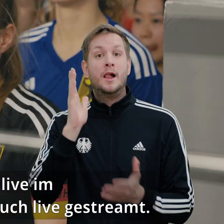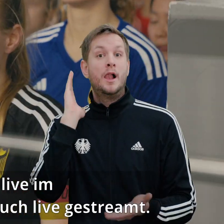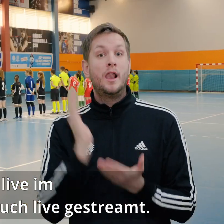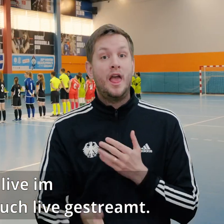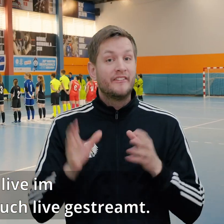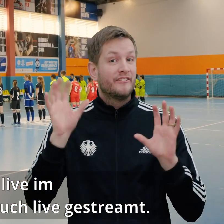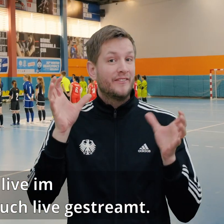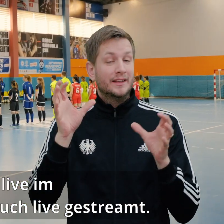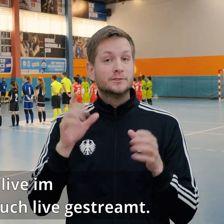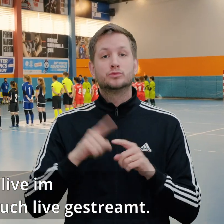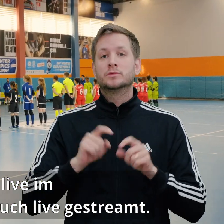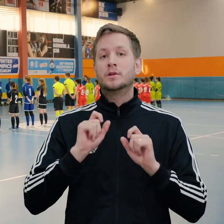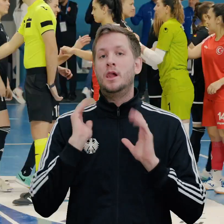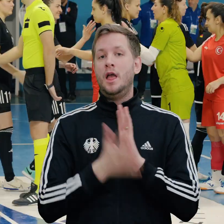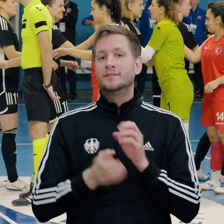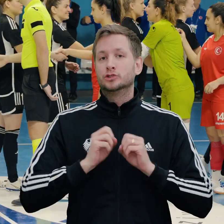übertragen und auch live gestreamt.